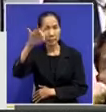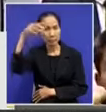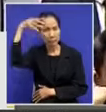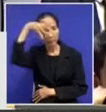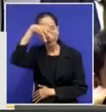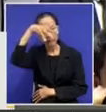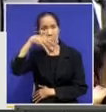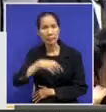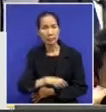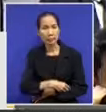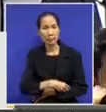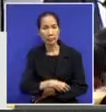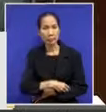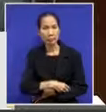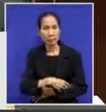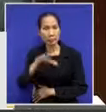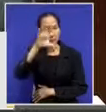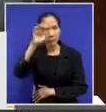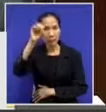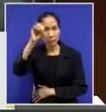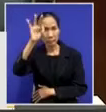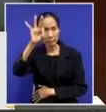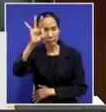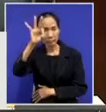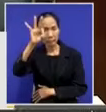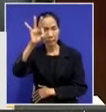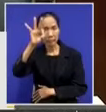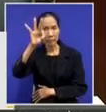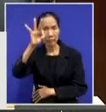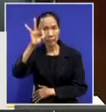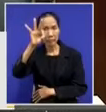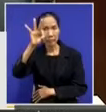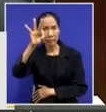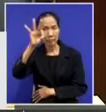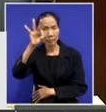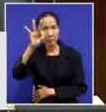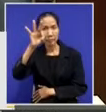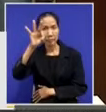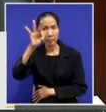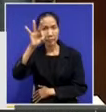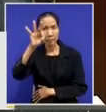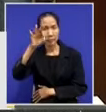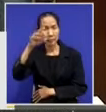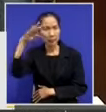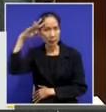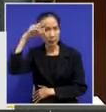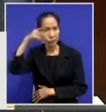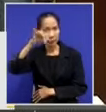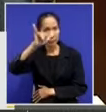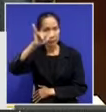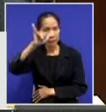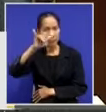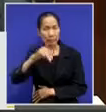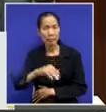าธรจึงรุ่งเรืองกิจครับ 559นายสถิตลิ่มพงพันธ์ พลเอกประยุทธ์จันโอชา